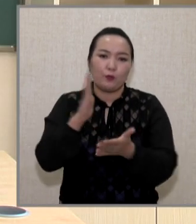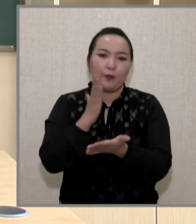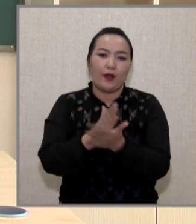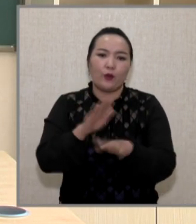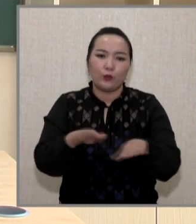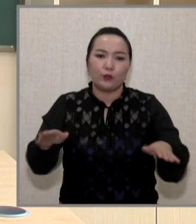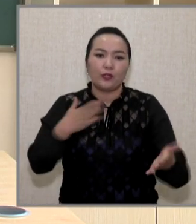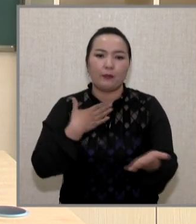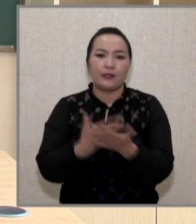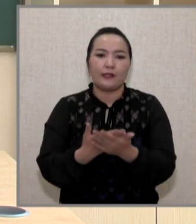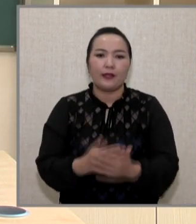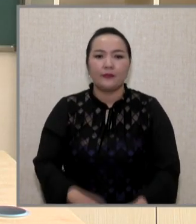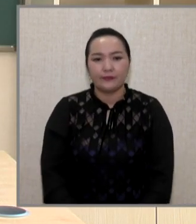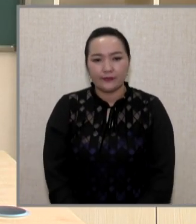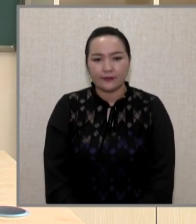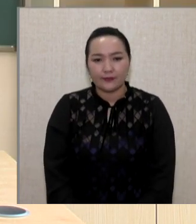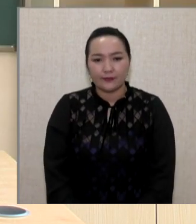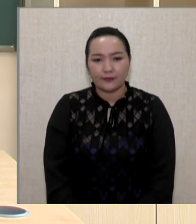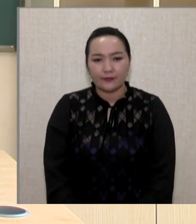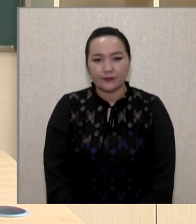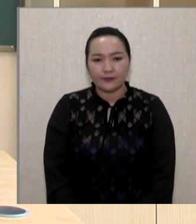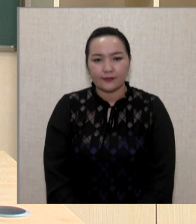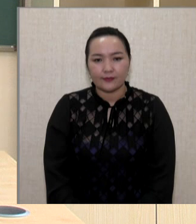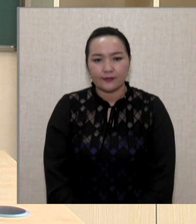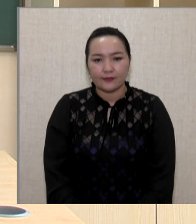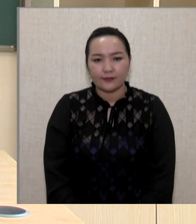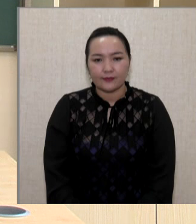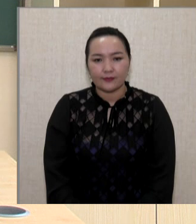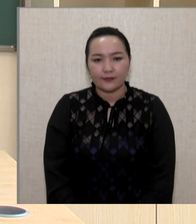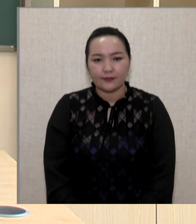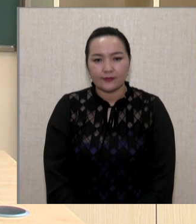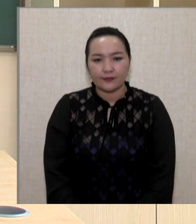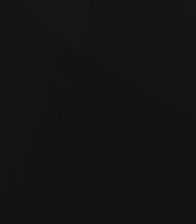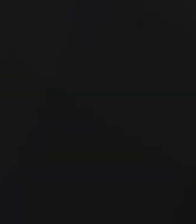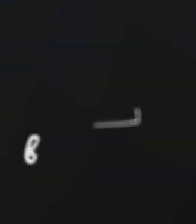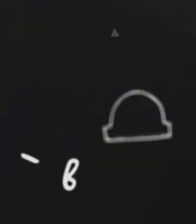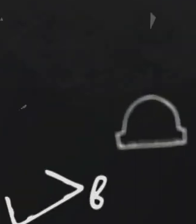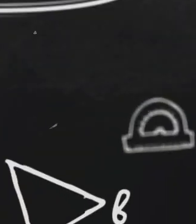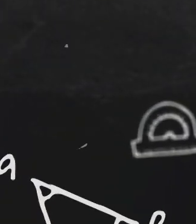өндөрлөж байна. Би дан суралцаж байгаа сурагч хүүхдүүдэд баярлалаа.